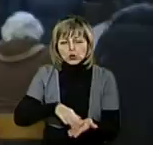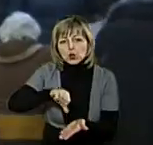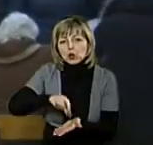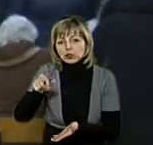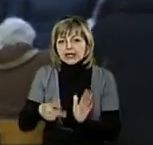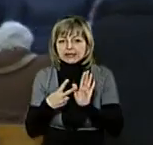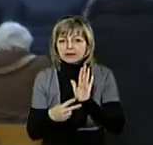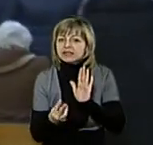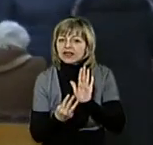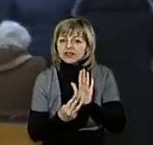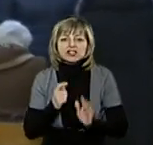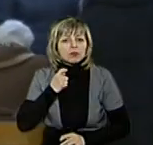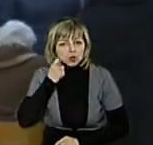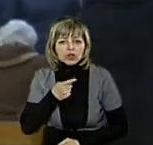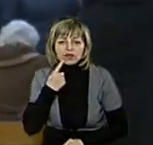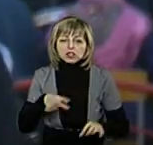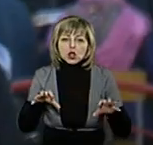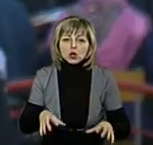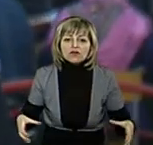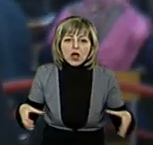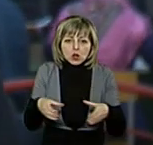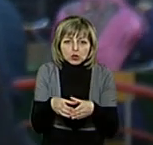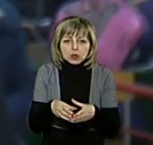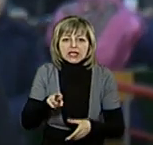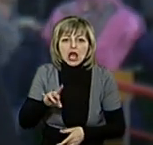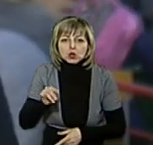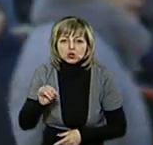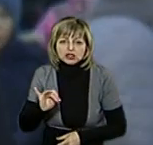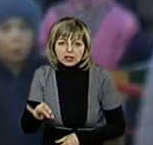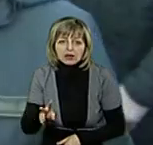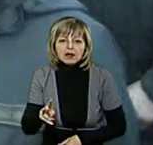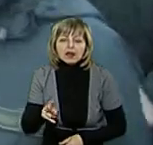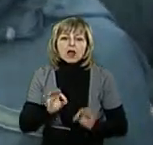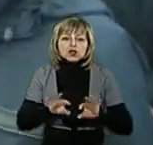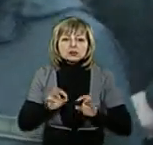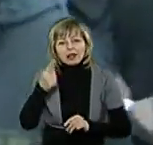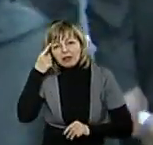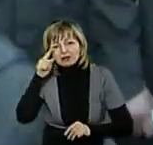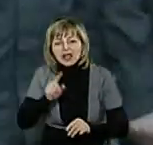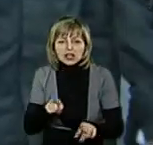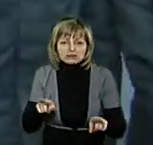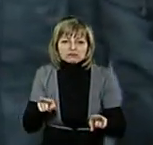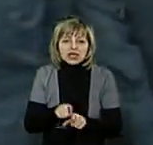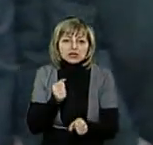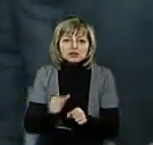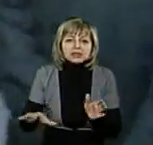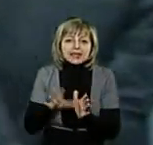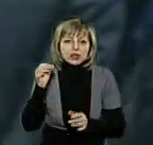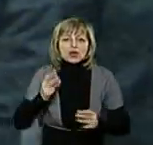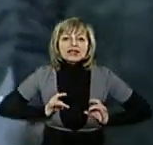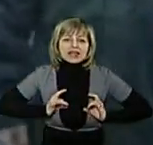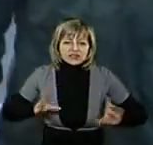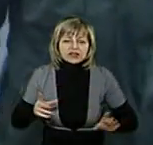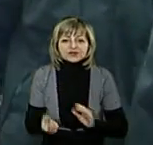учаснику – 78 років, каже голова громади Сергій Яручик. Розповідає, ідея встановити рекорд на День Святого Миколая